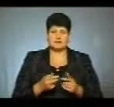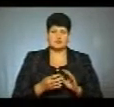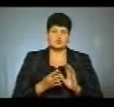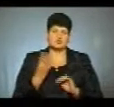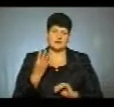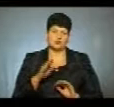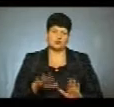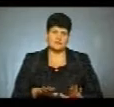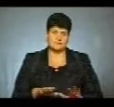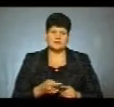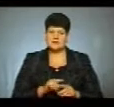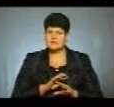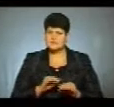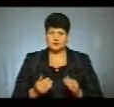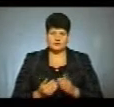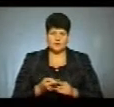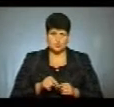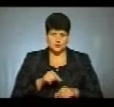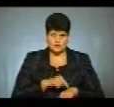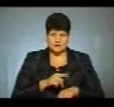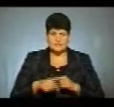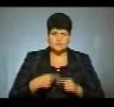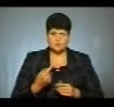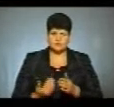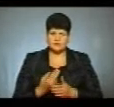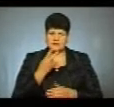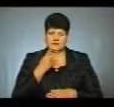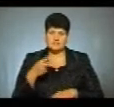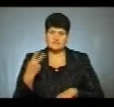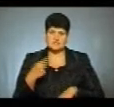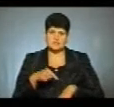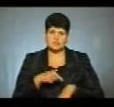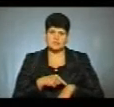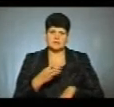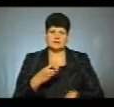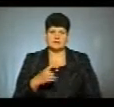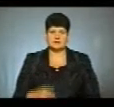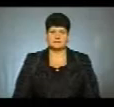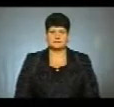Це вся інформація на цю годину. Наступний випуск дивіться о 20:30.